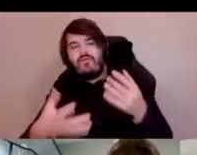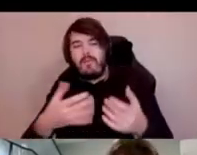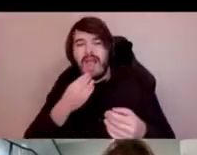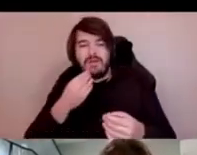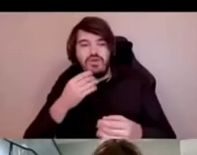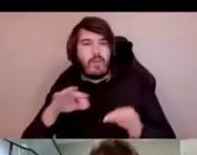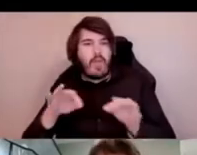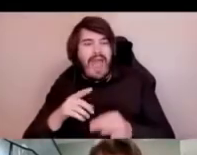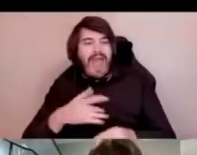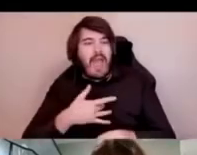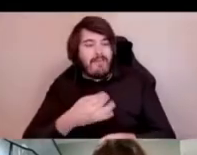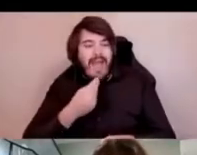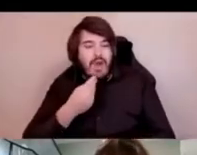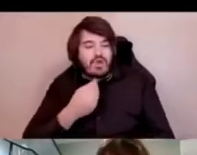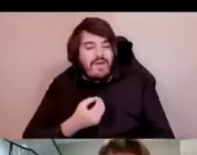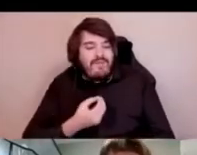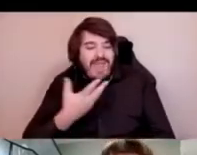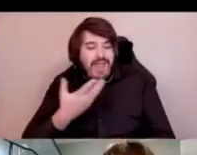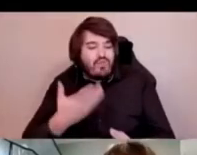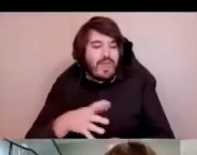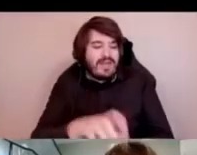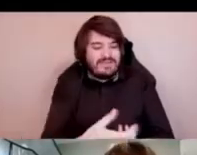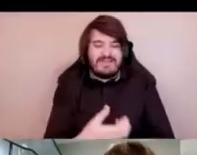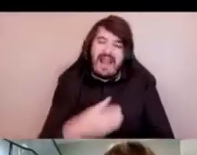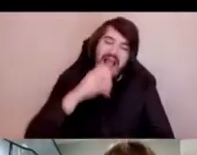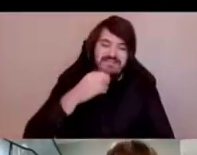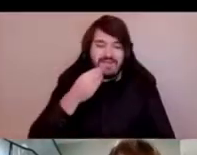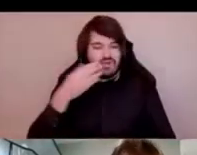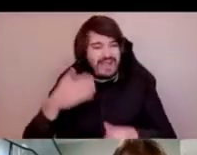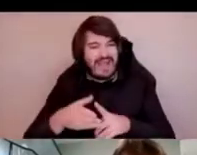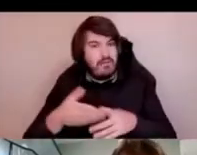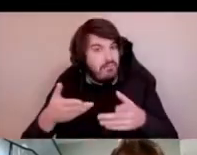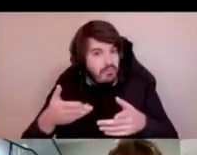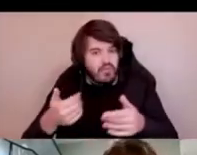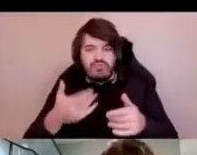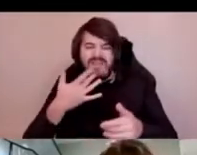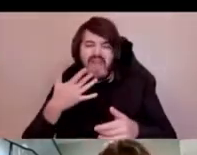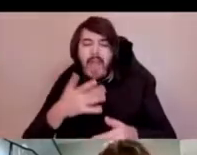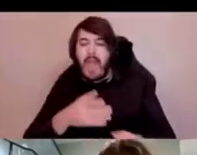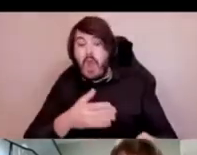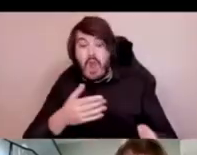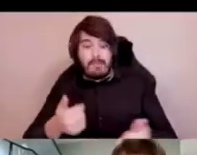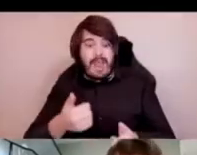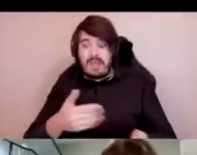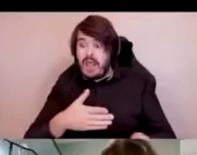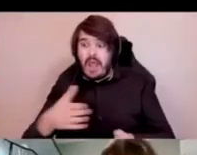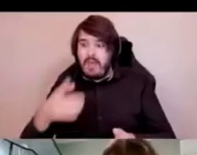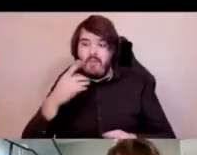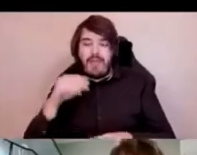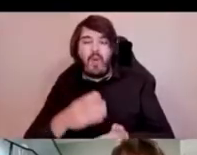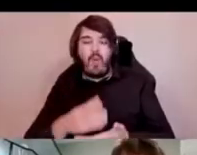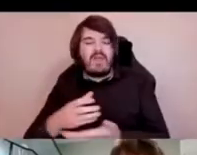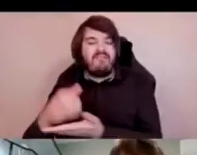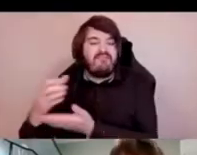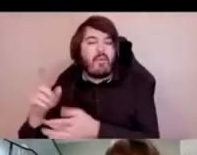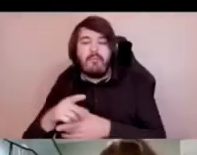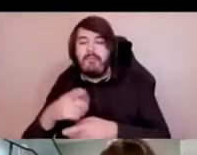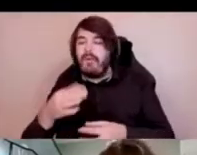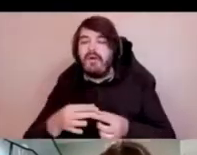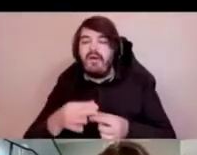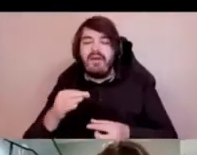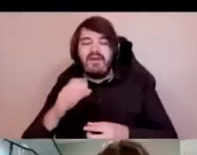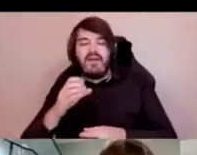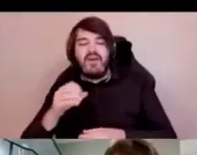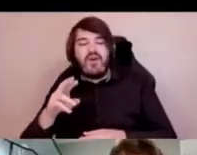frais, donc aller cueillir et tout de suite le manger? Ou est-ce que vous voulez faire des conserves, par exemple, des cornichons? Il y a différentes méthodes